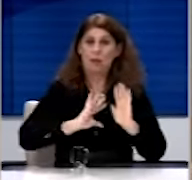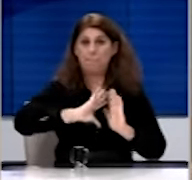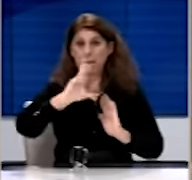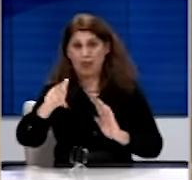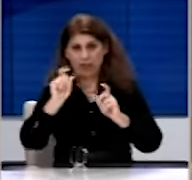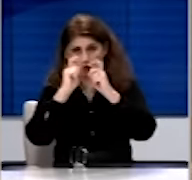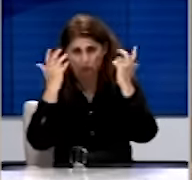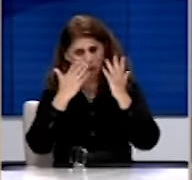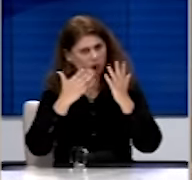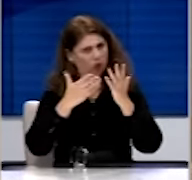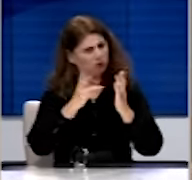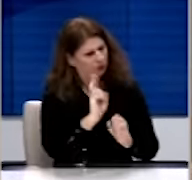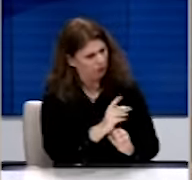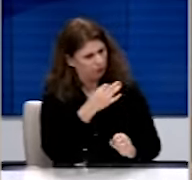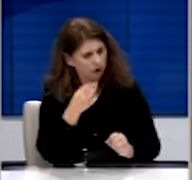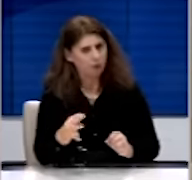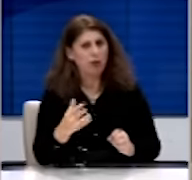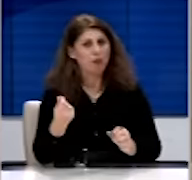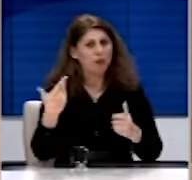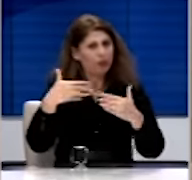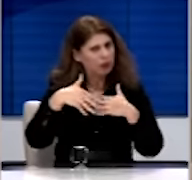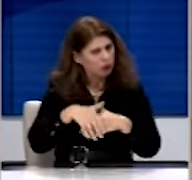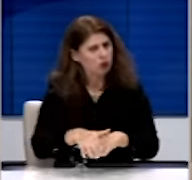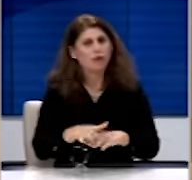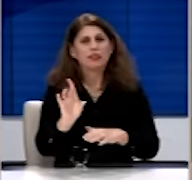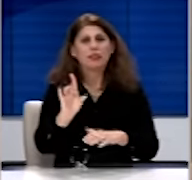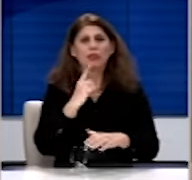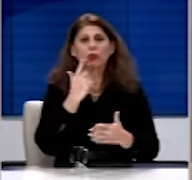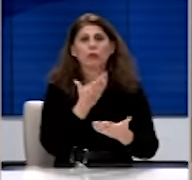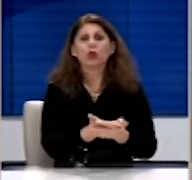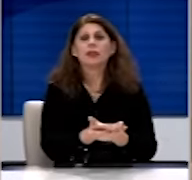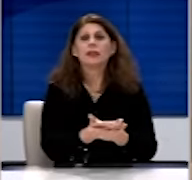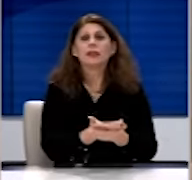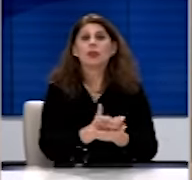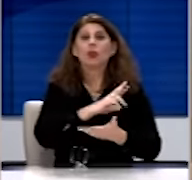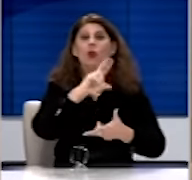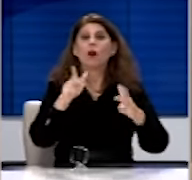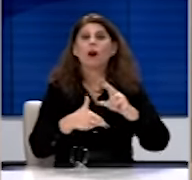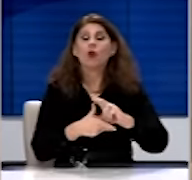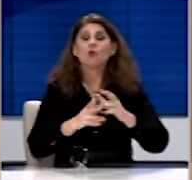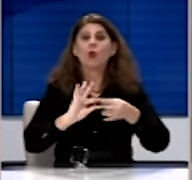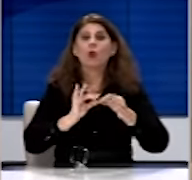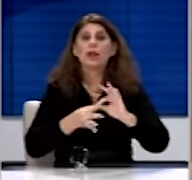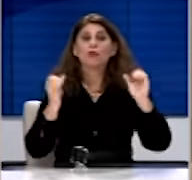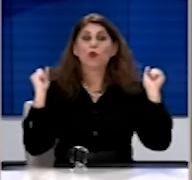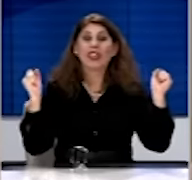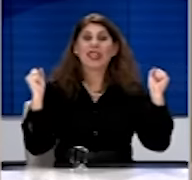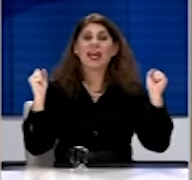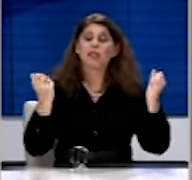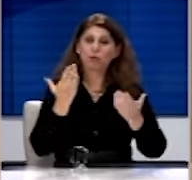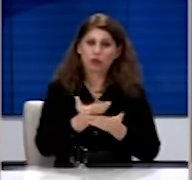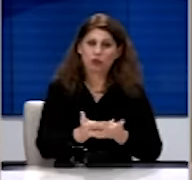σχολείο τους, είπε τα υπόλοιπα, που θα έχει συγχωνευτεί εν τω μεταξύ, γιατί το προτείνει, λέει, και ο Παγκόσμιος Οργανισμός Υγείας.